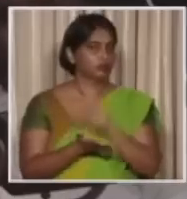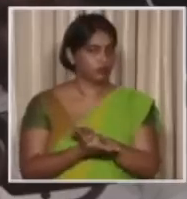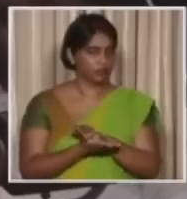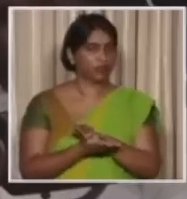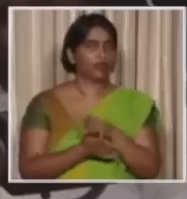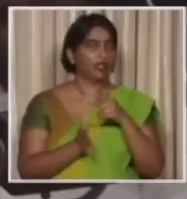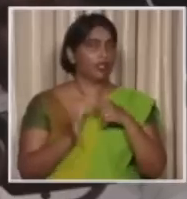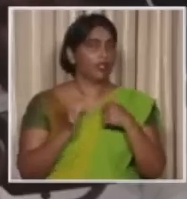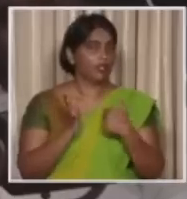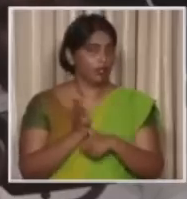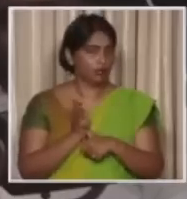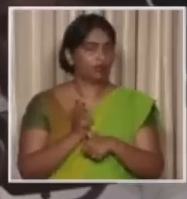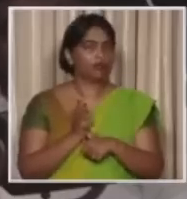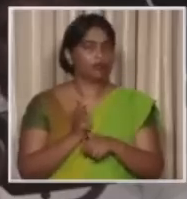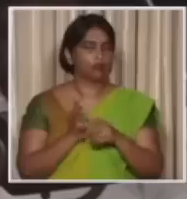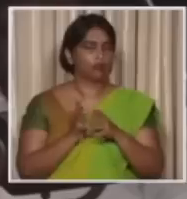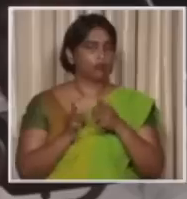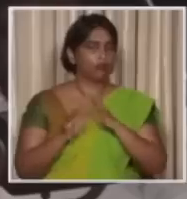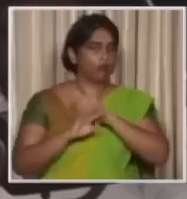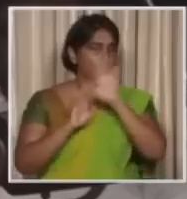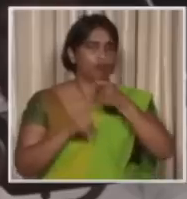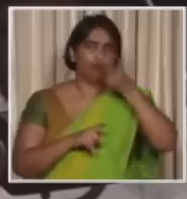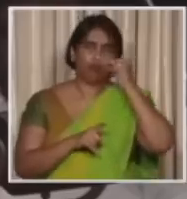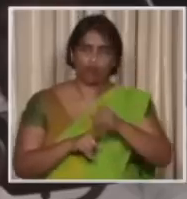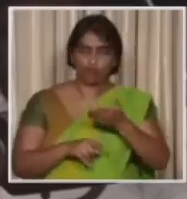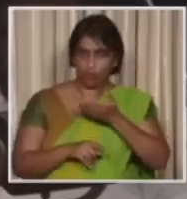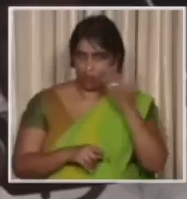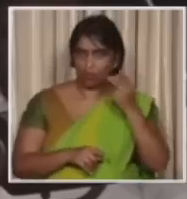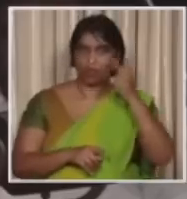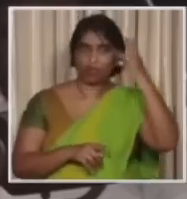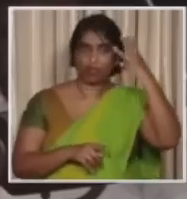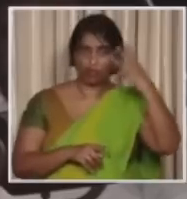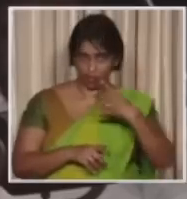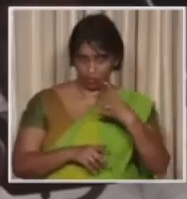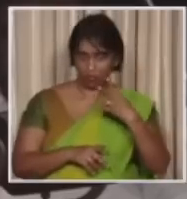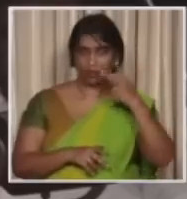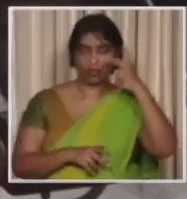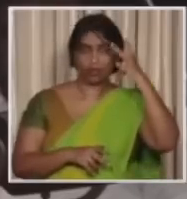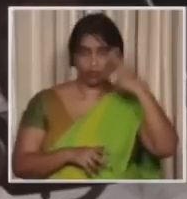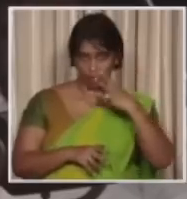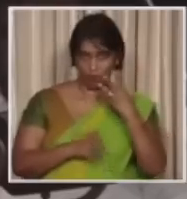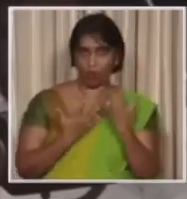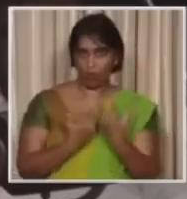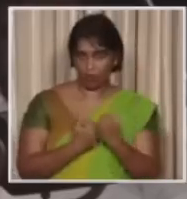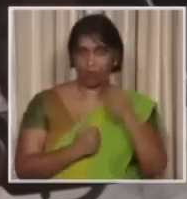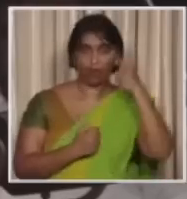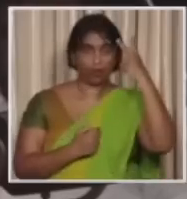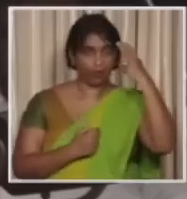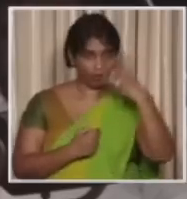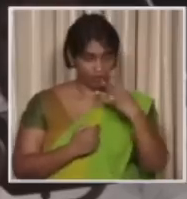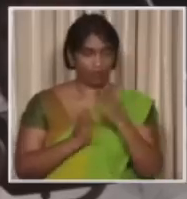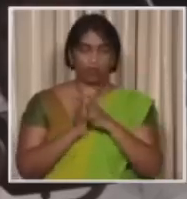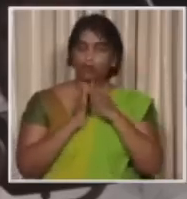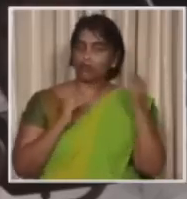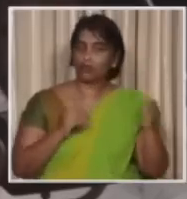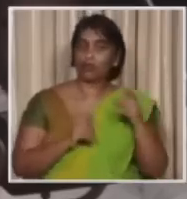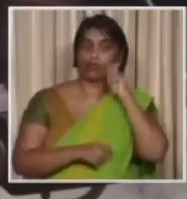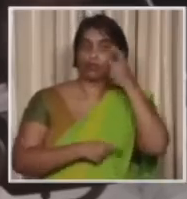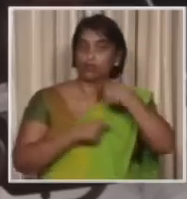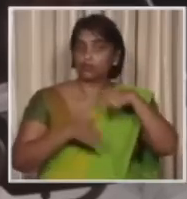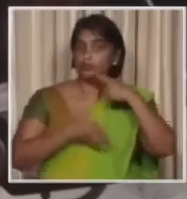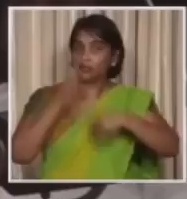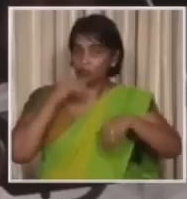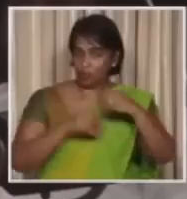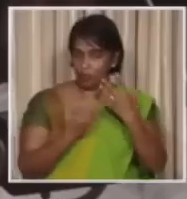මේ පනත සරල බහුතරයකින් සම්මත කරන්න පුළුවන්ද, ඒකට 3/2ක් අවශ්‍යද, 3/2කට අමතරව ජනමත